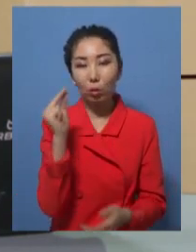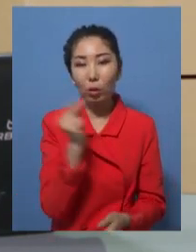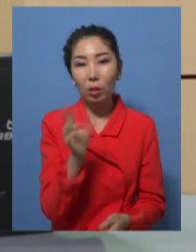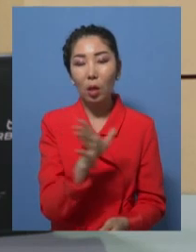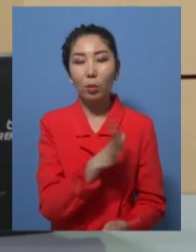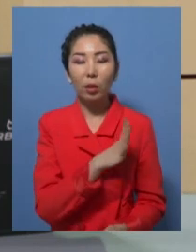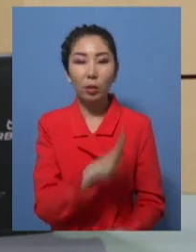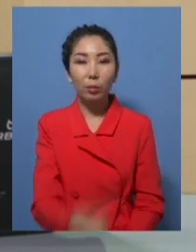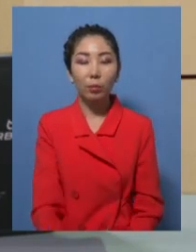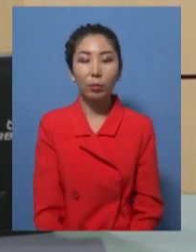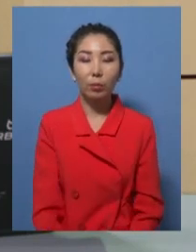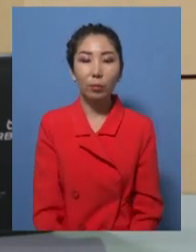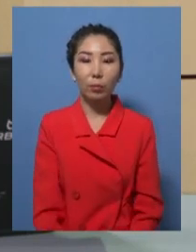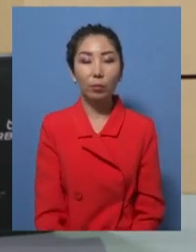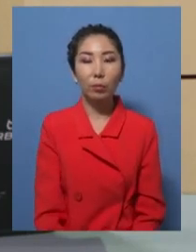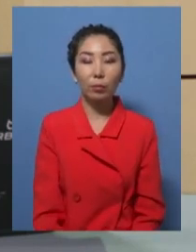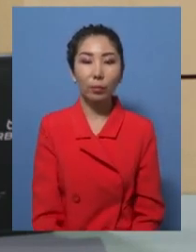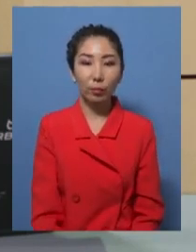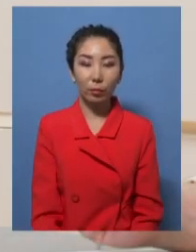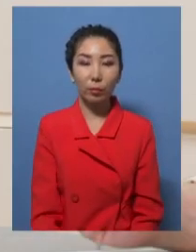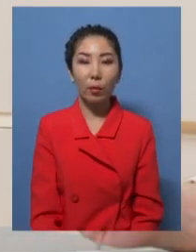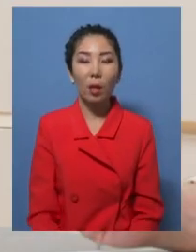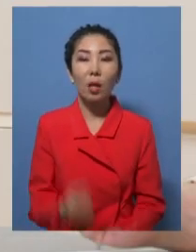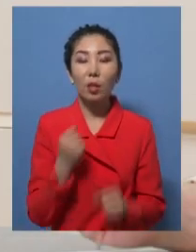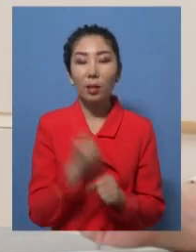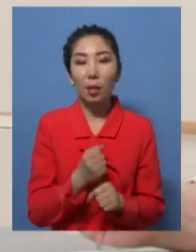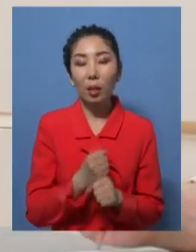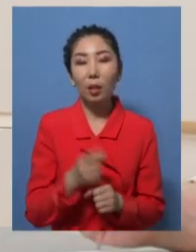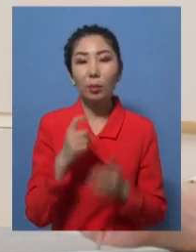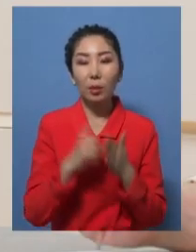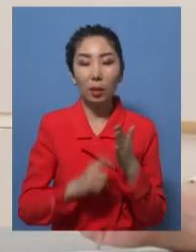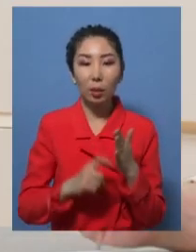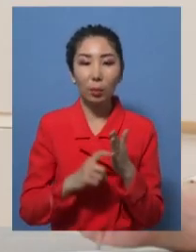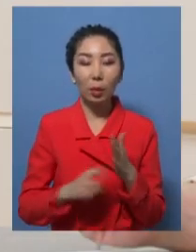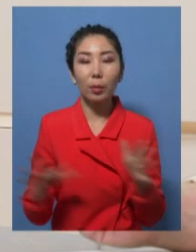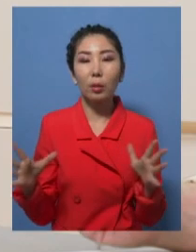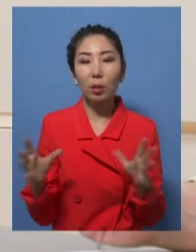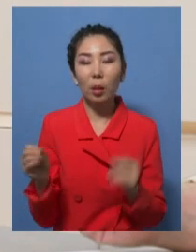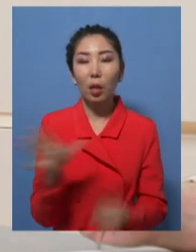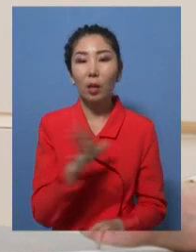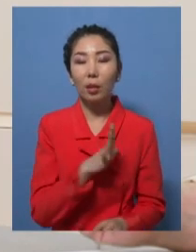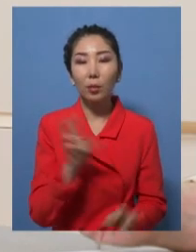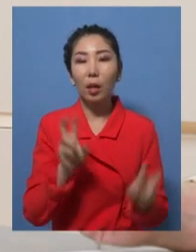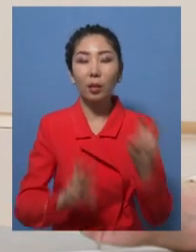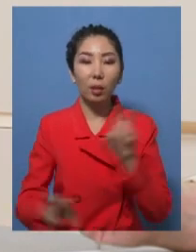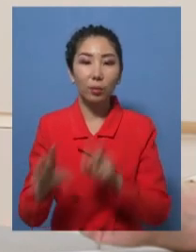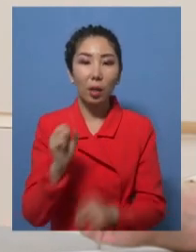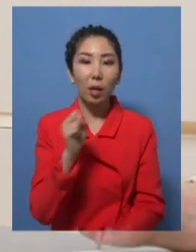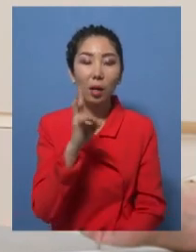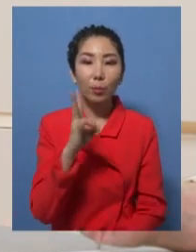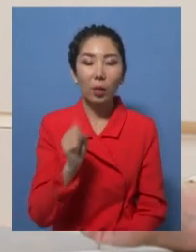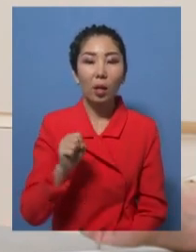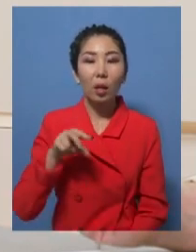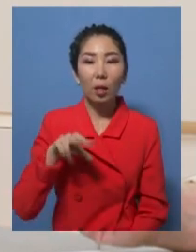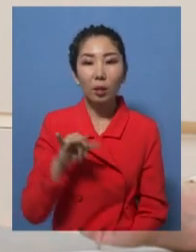күмән туғызады. Сонда енді мына жасалған қылмыстың сипатына келген кезде, анализ жасап талдап қараған кезде, әрбір